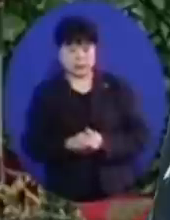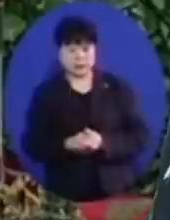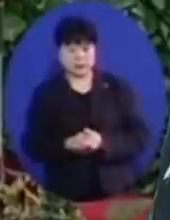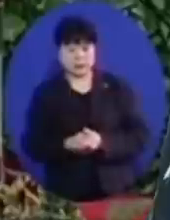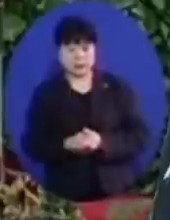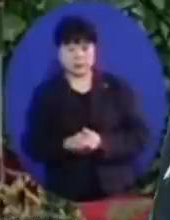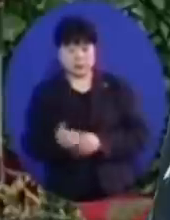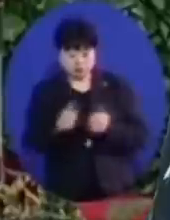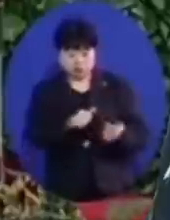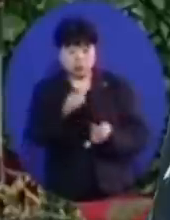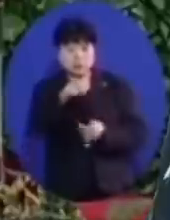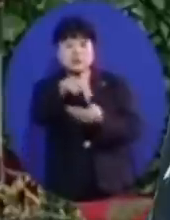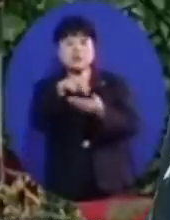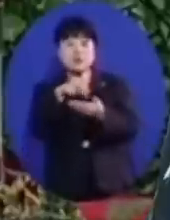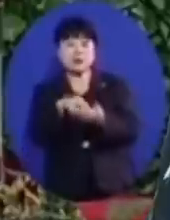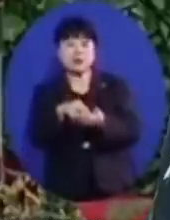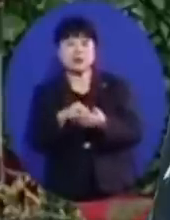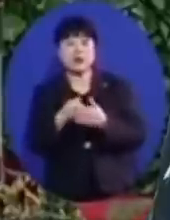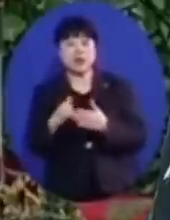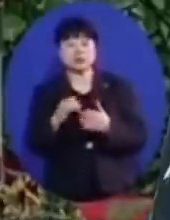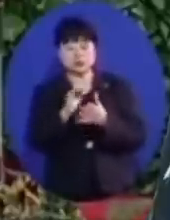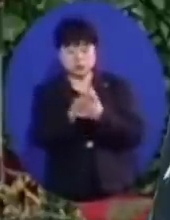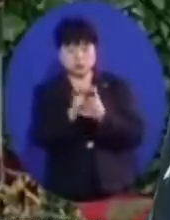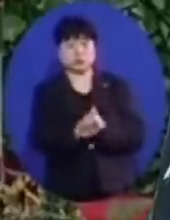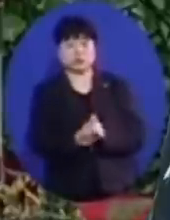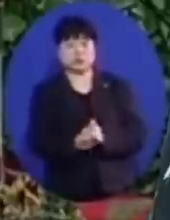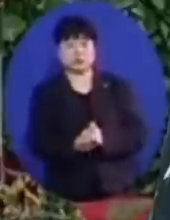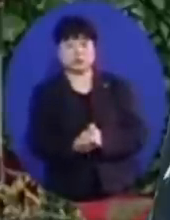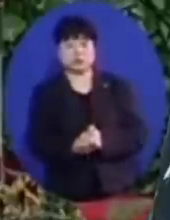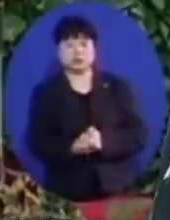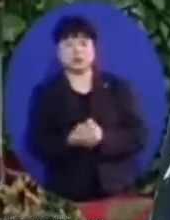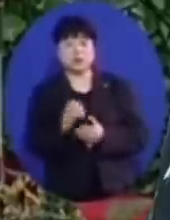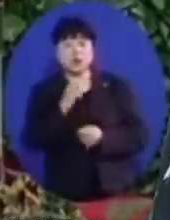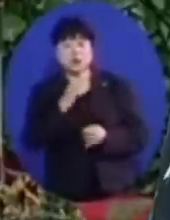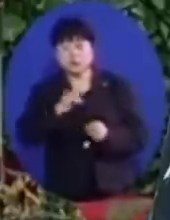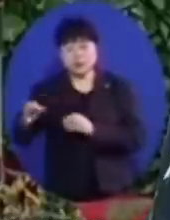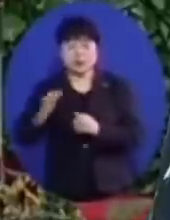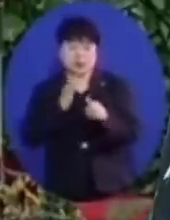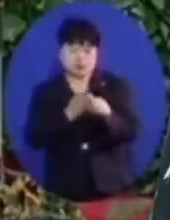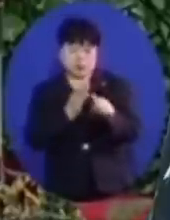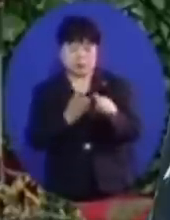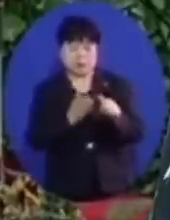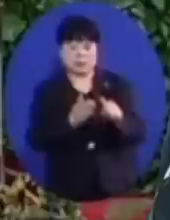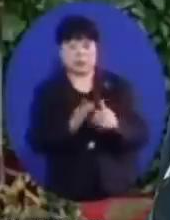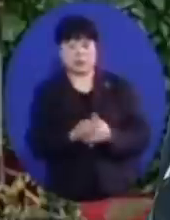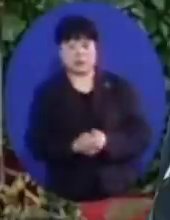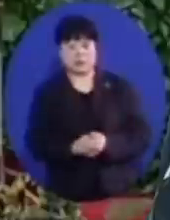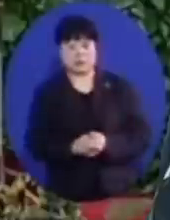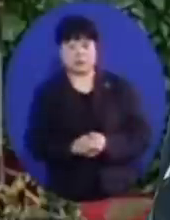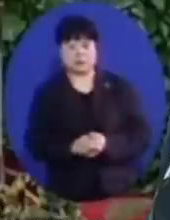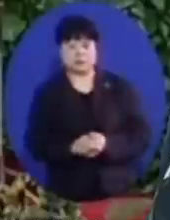형장에 이슬이 될 운명이었습니다 가족과 친구들은 그에게 타협할 뜻을 권면하며 만류했습니다 그리고